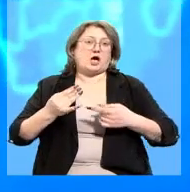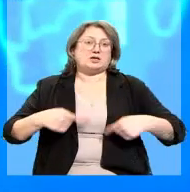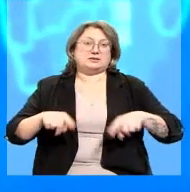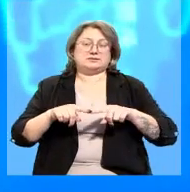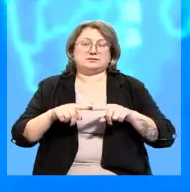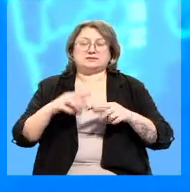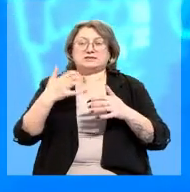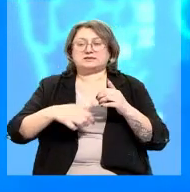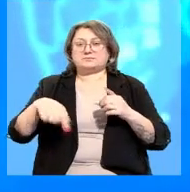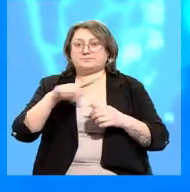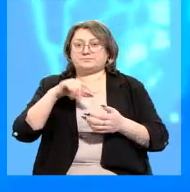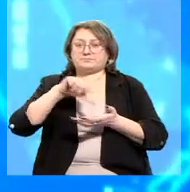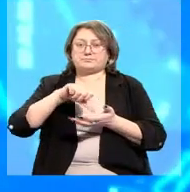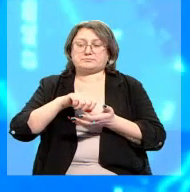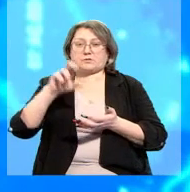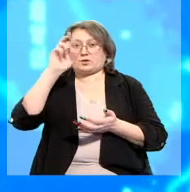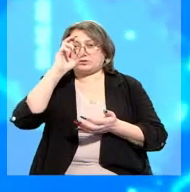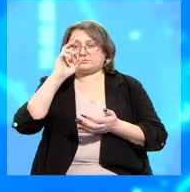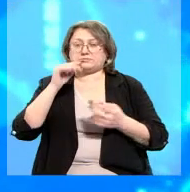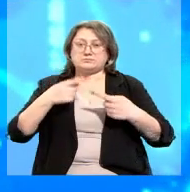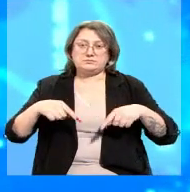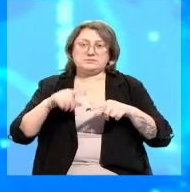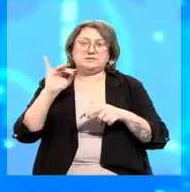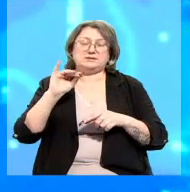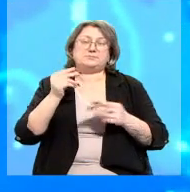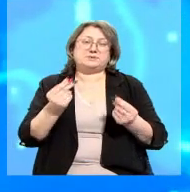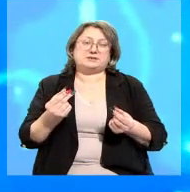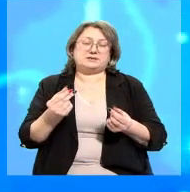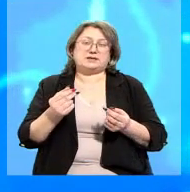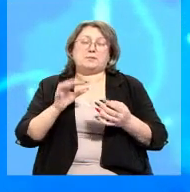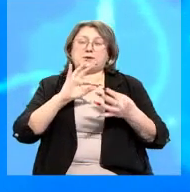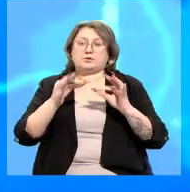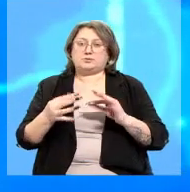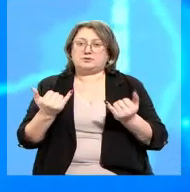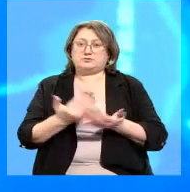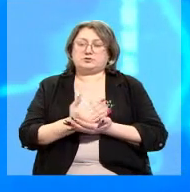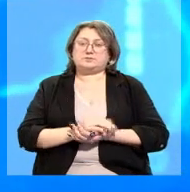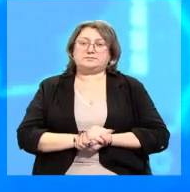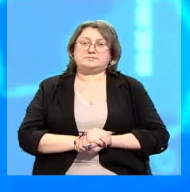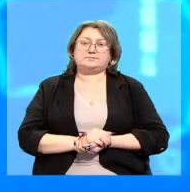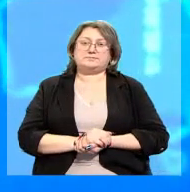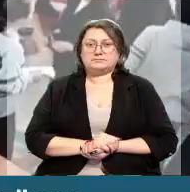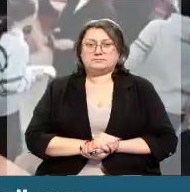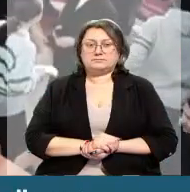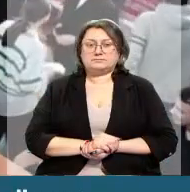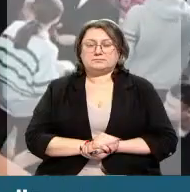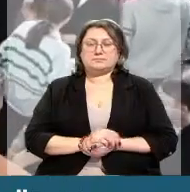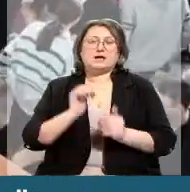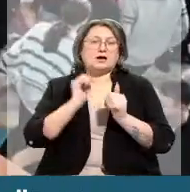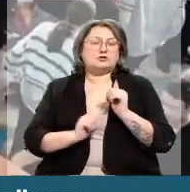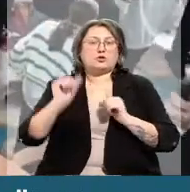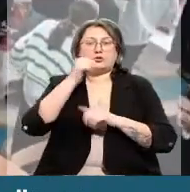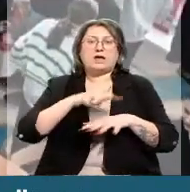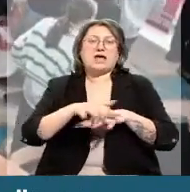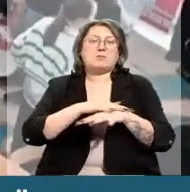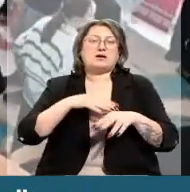организаций, среди которых представители как государственных учреждений, так и бизнеса. Подробности в следующем материале. Ежегодная